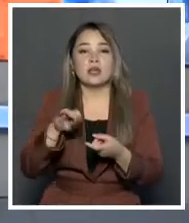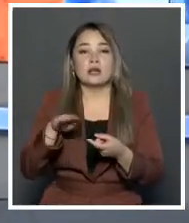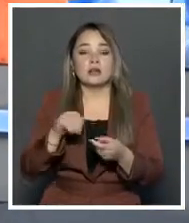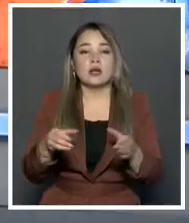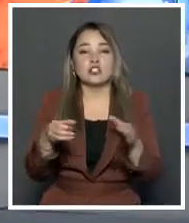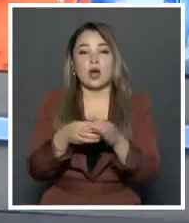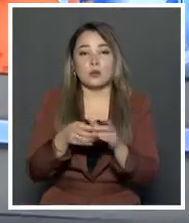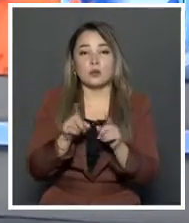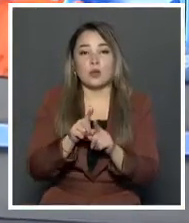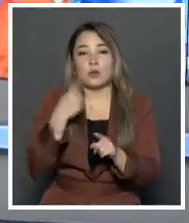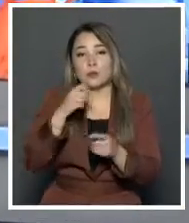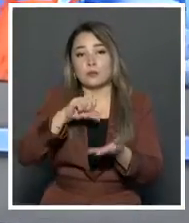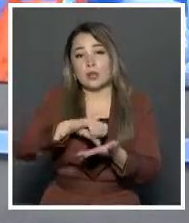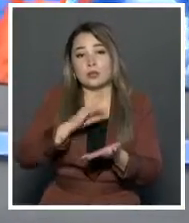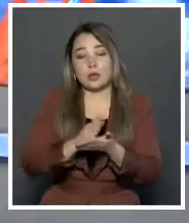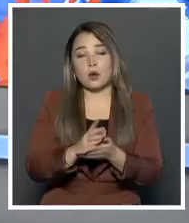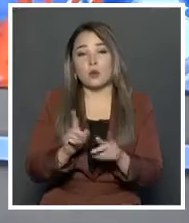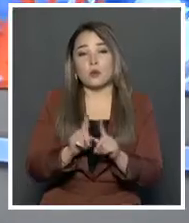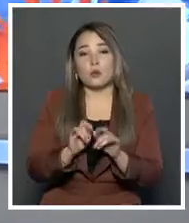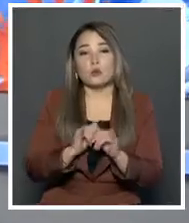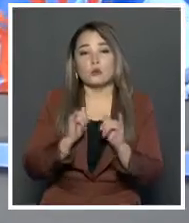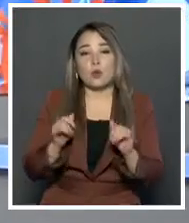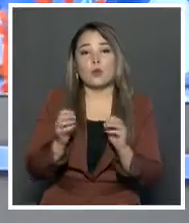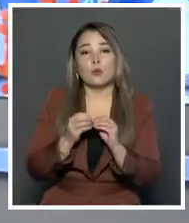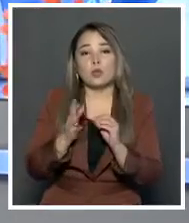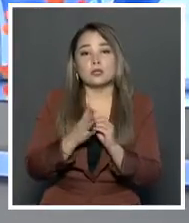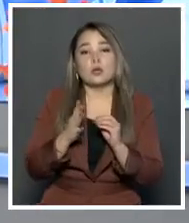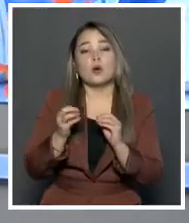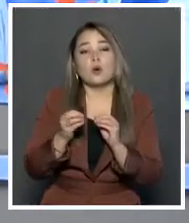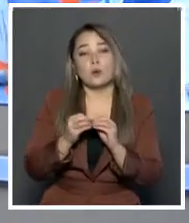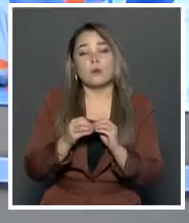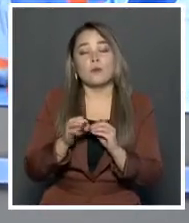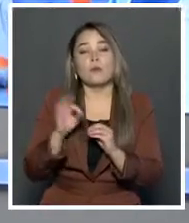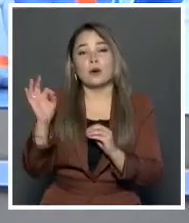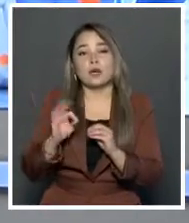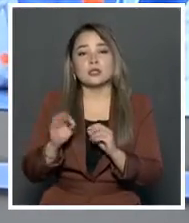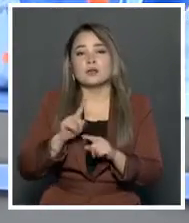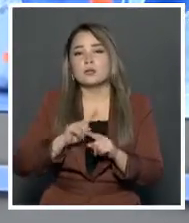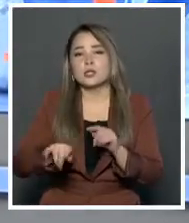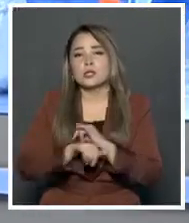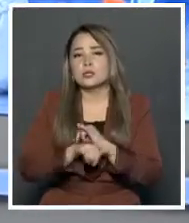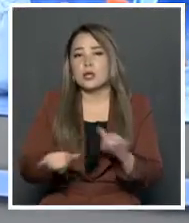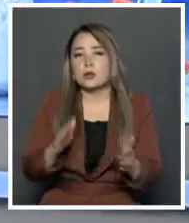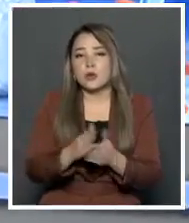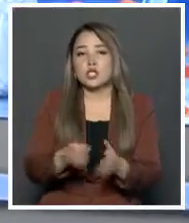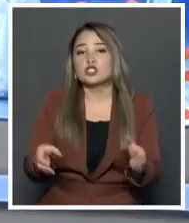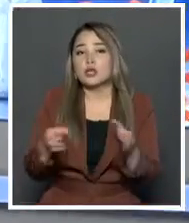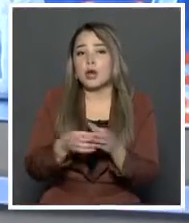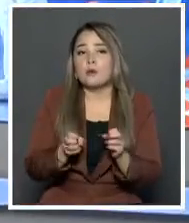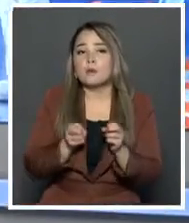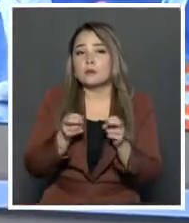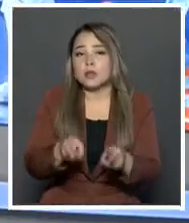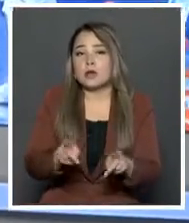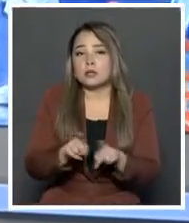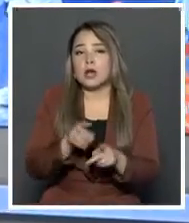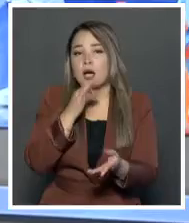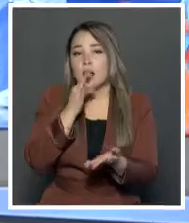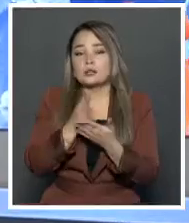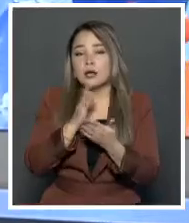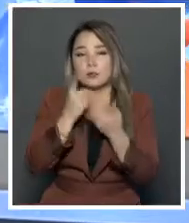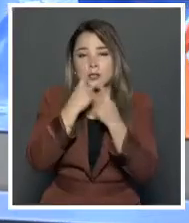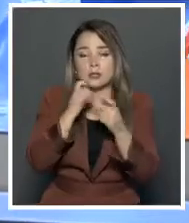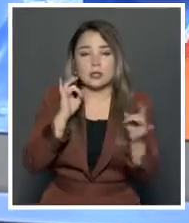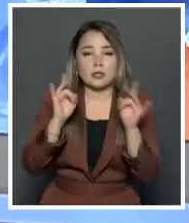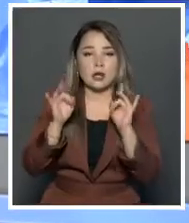бір түрі саналғанымен, оған қарағанда 10-15%-ға тезірек тарайды ғалымдар. Бұл штам өте қауіпті болуы мүмкін деп